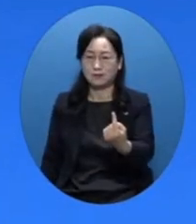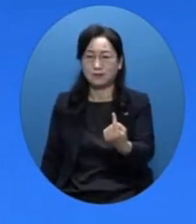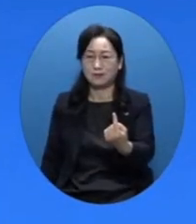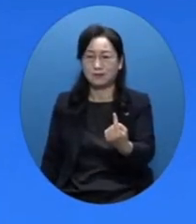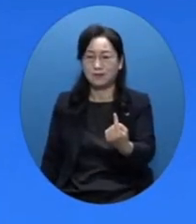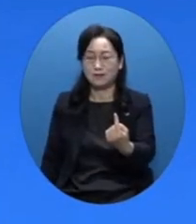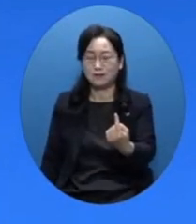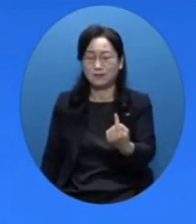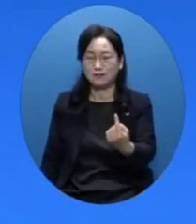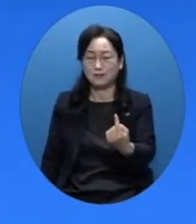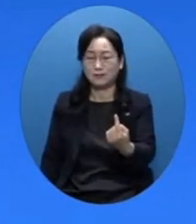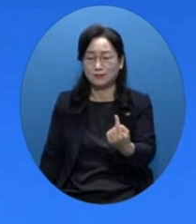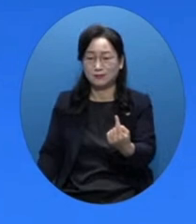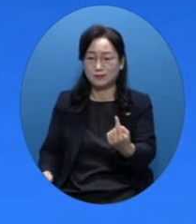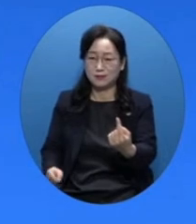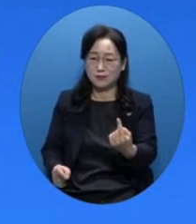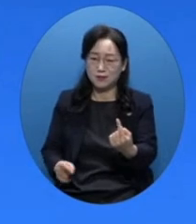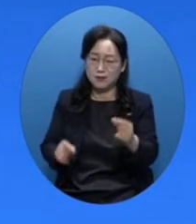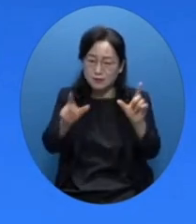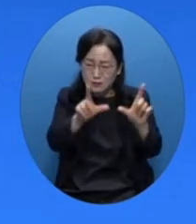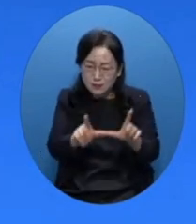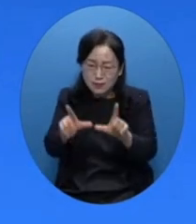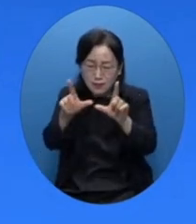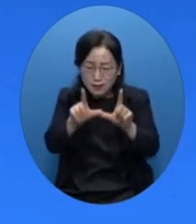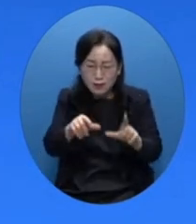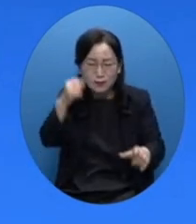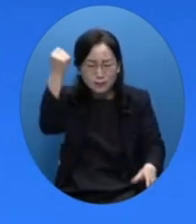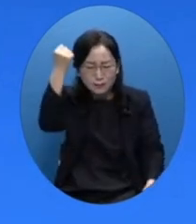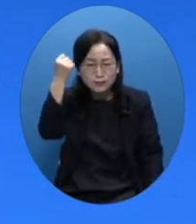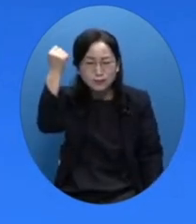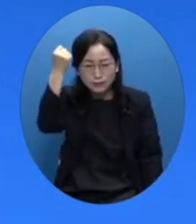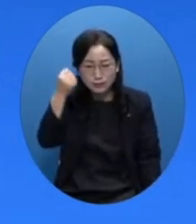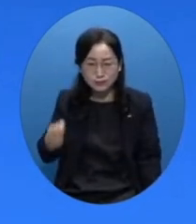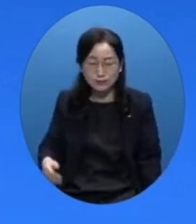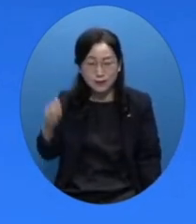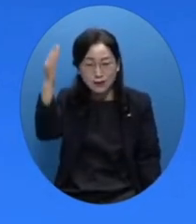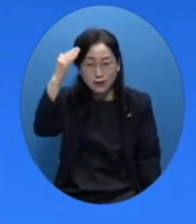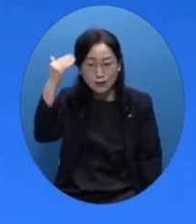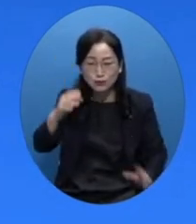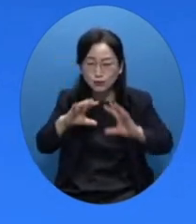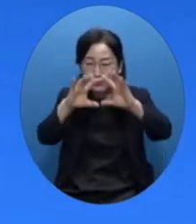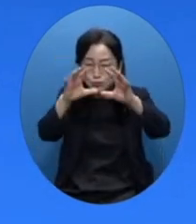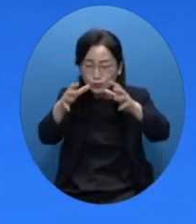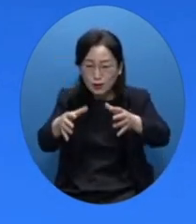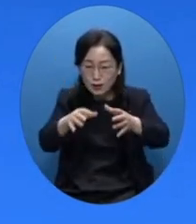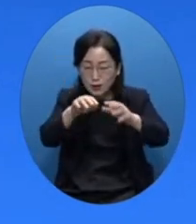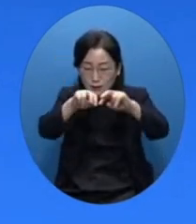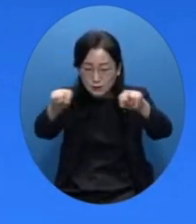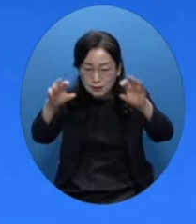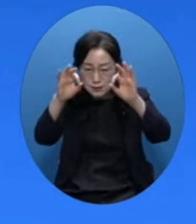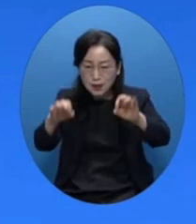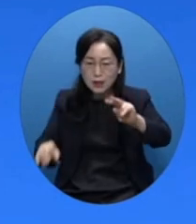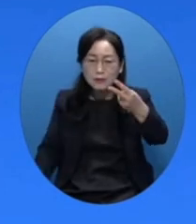이렇게 정착에 산다는 건 쉬운 일이 아닙니다 우리 한국의 200만 다문화 가족 중에 100만명이